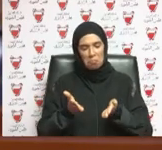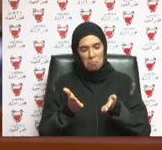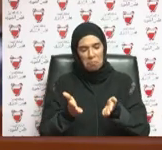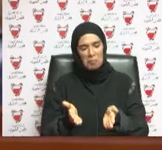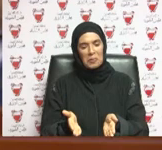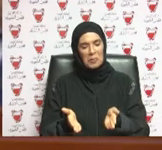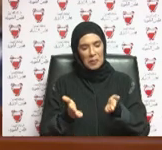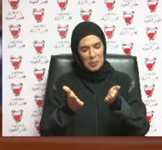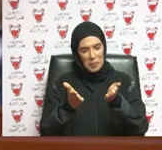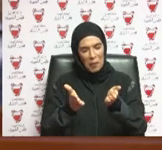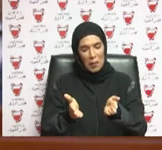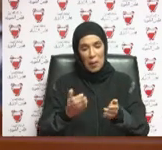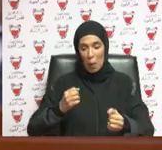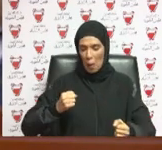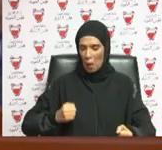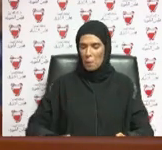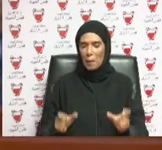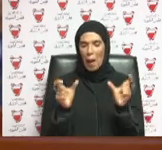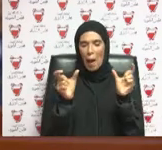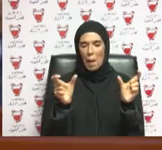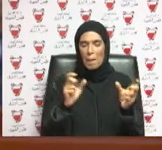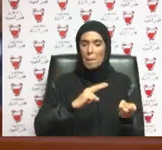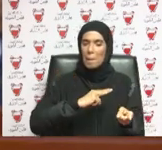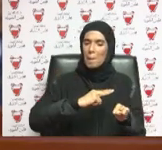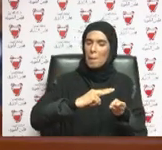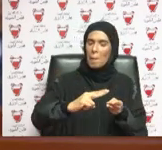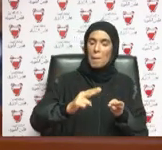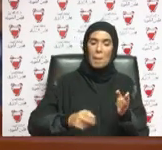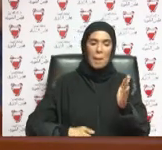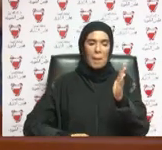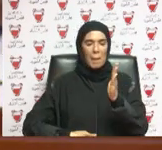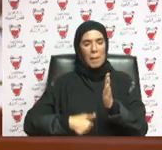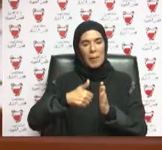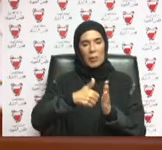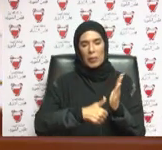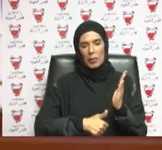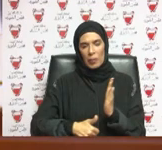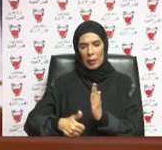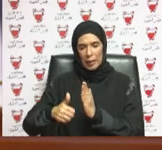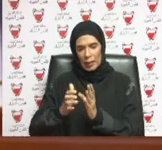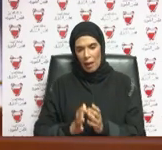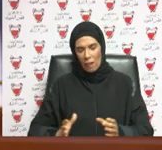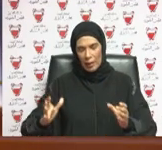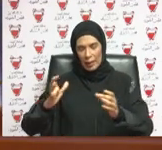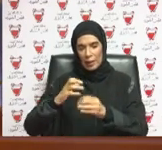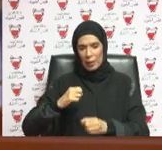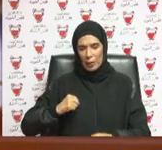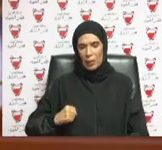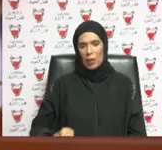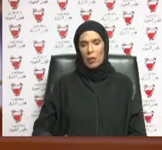تبحر بأمن وسلام ونجاح بقيادة فريق البحرين